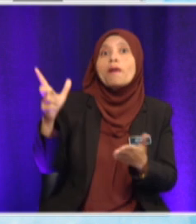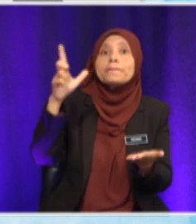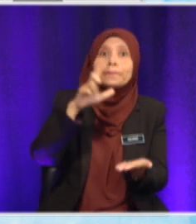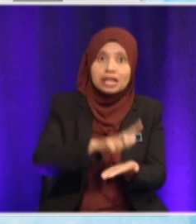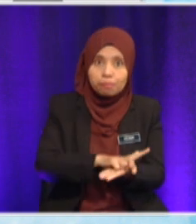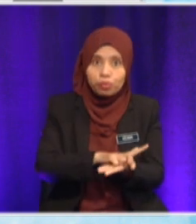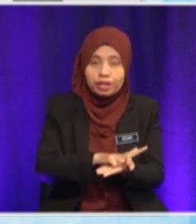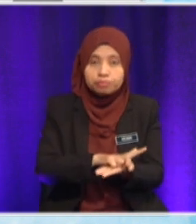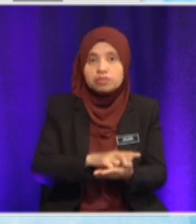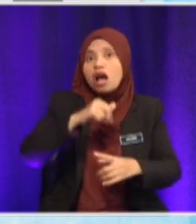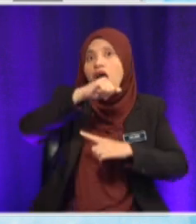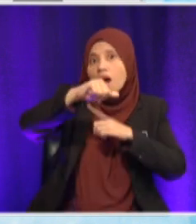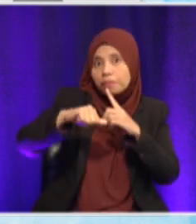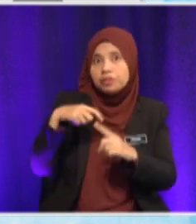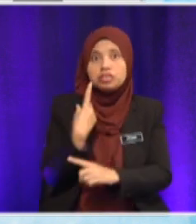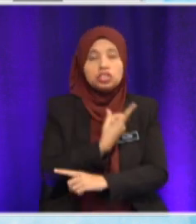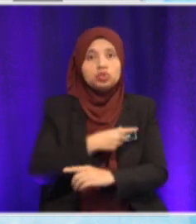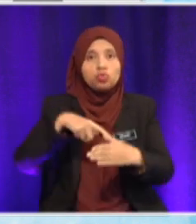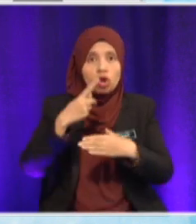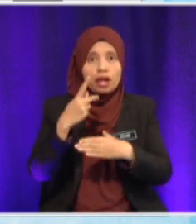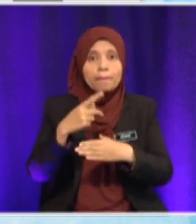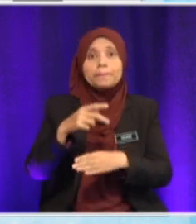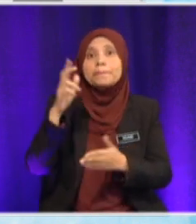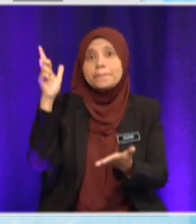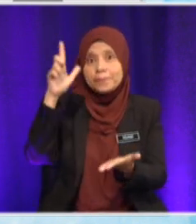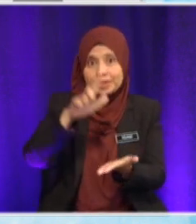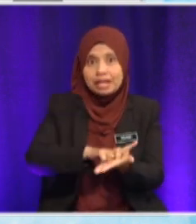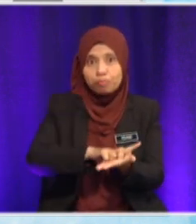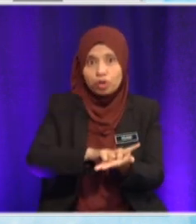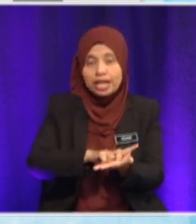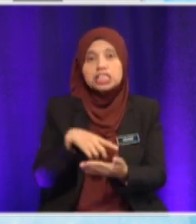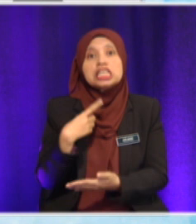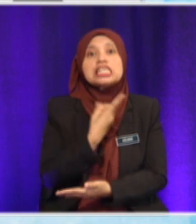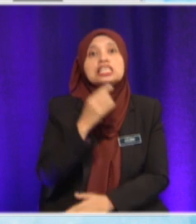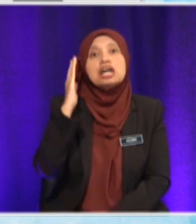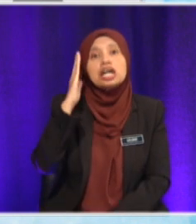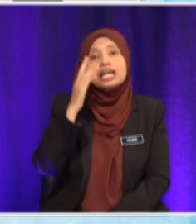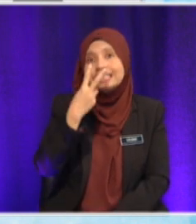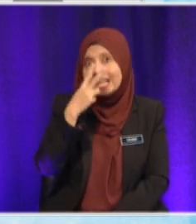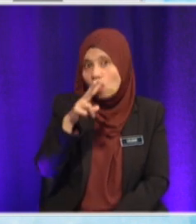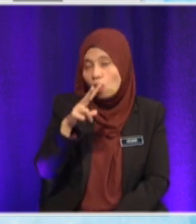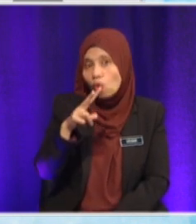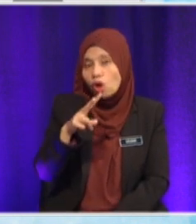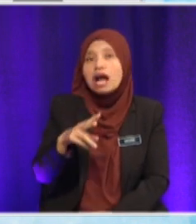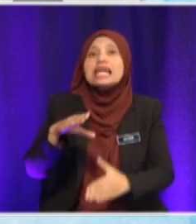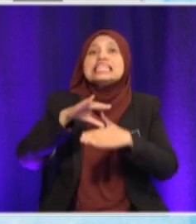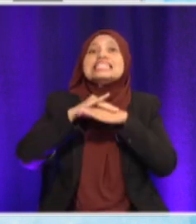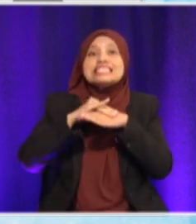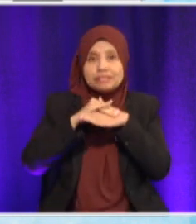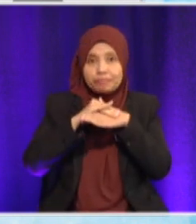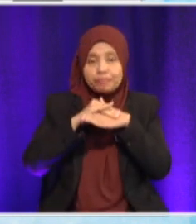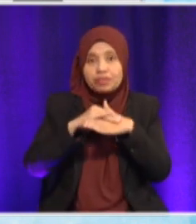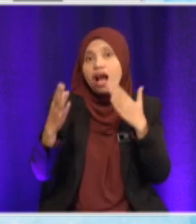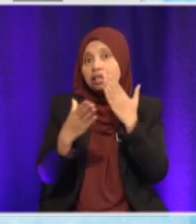kita mengeluarkan pelaporan itu tahap penguasaan ini kita akan juga melihat kepada aspek kandungan tadi pada